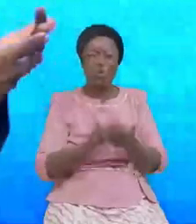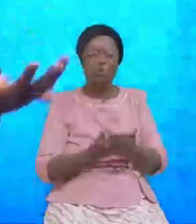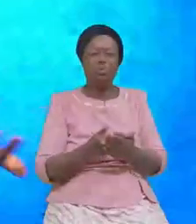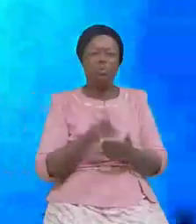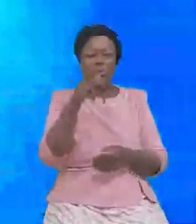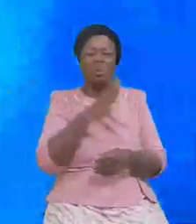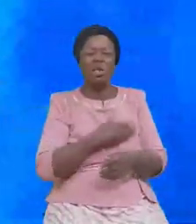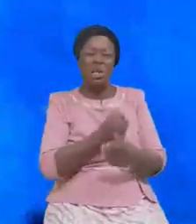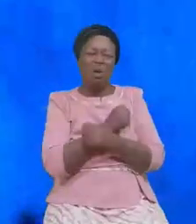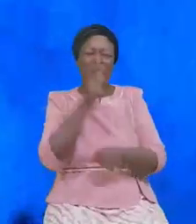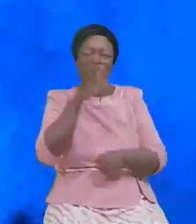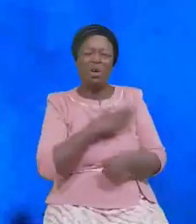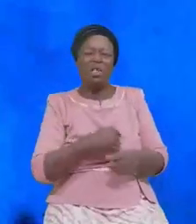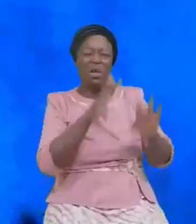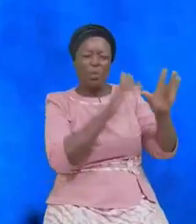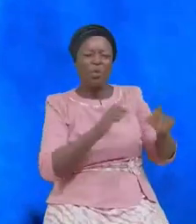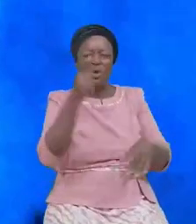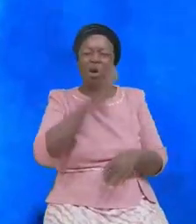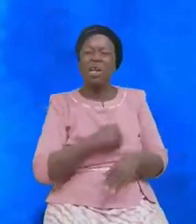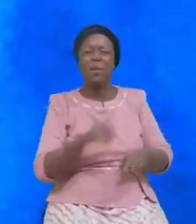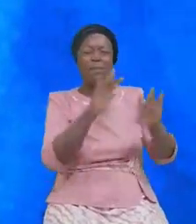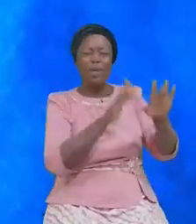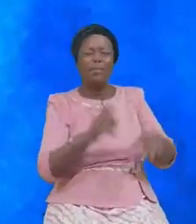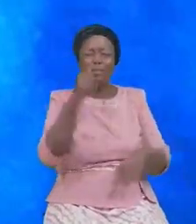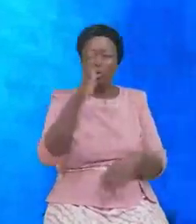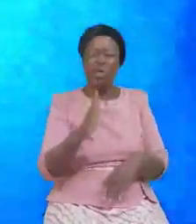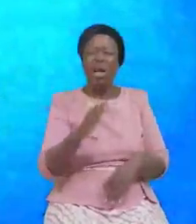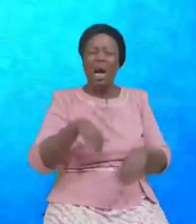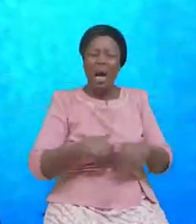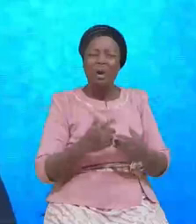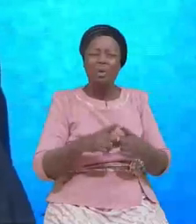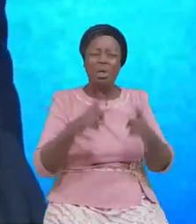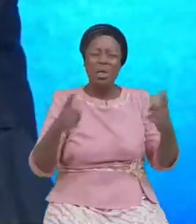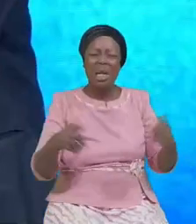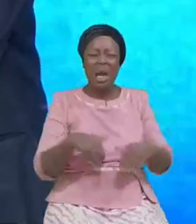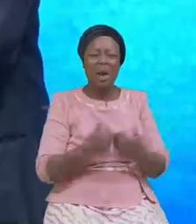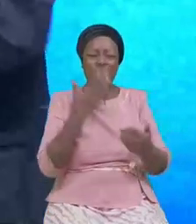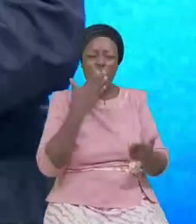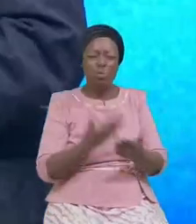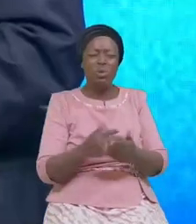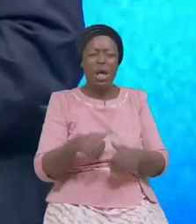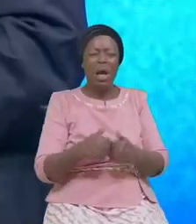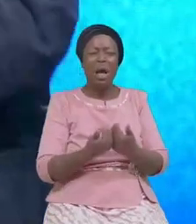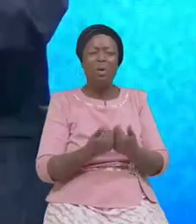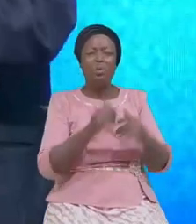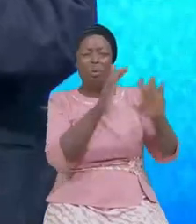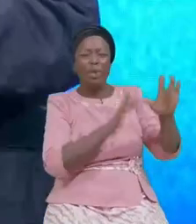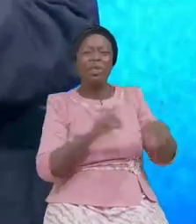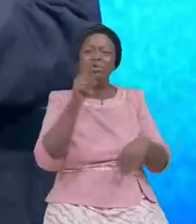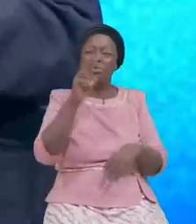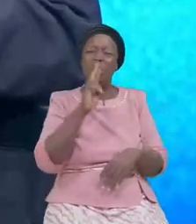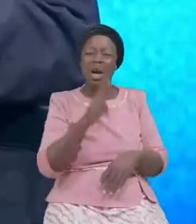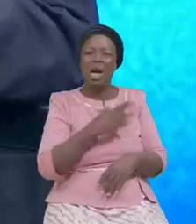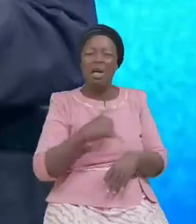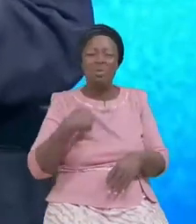Dieu compatissant, un Dieu miséricordieux. Oh, tu es grand, oh, tu es beau, oh, tu es compassionnant et plein de